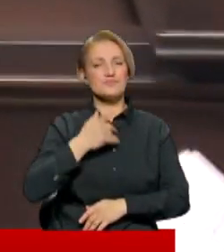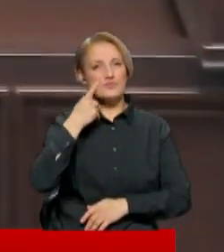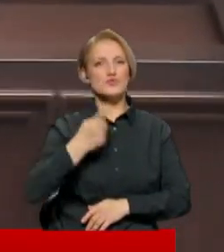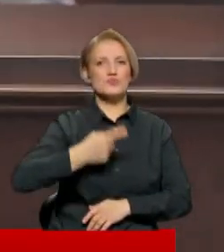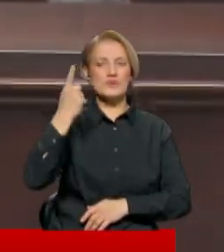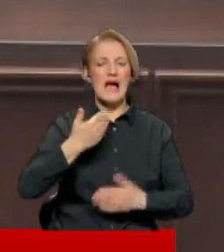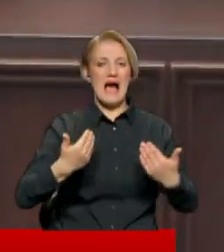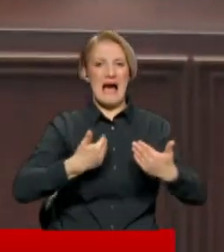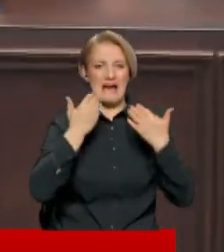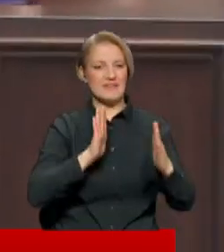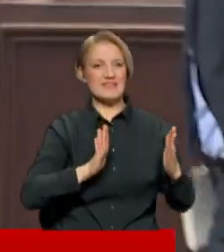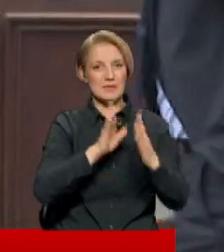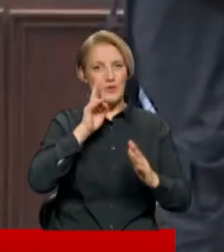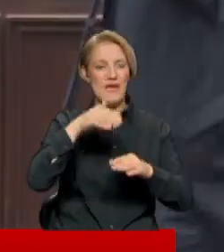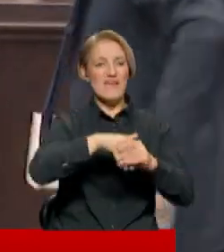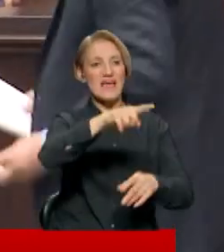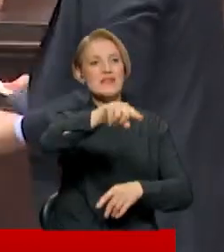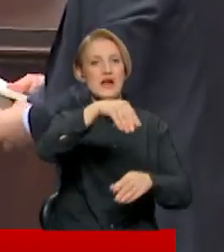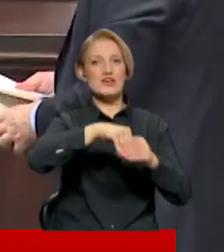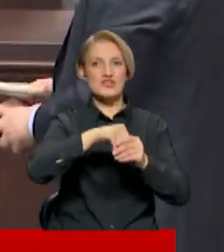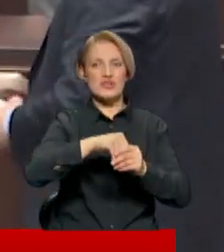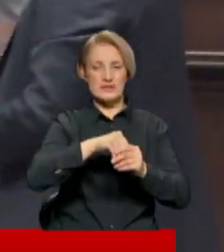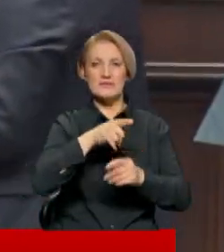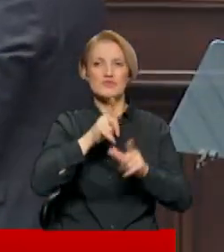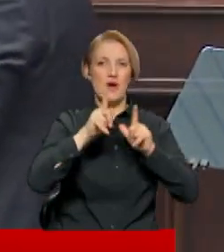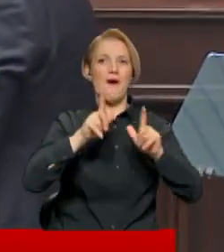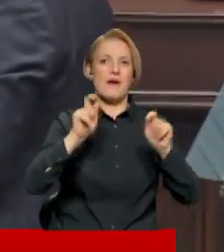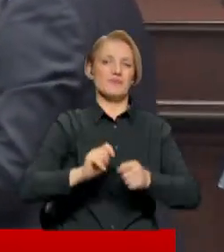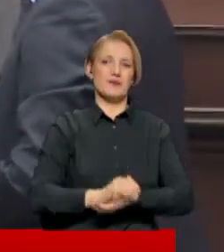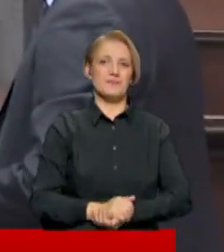Hakime tepki gösteren vekiller için yargıya meclise Çağrı yaptı